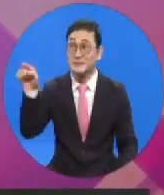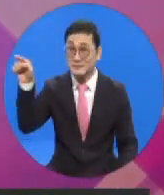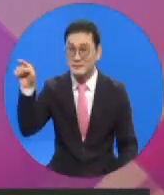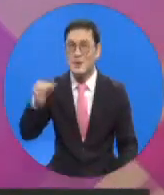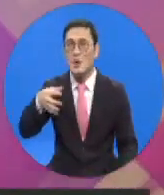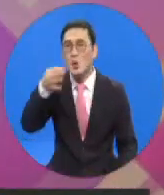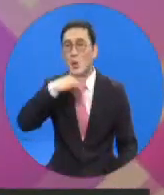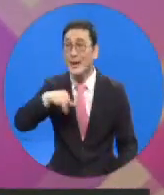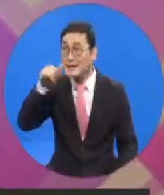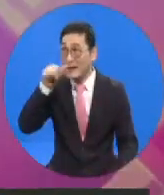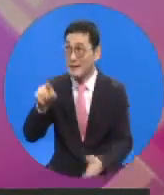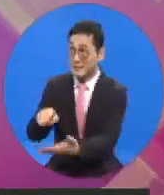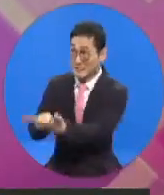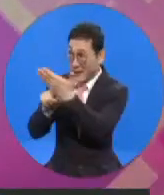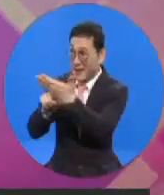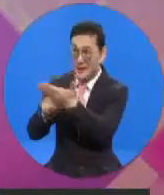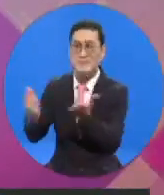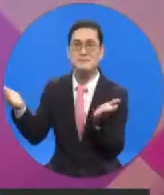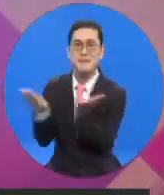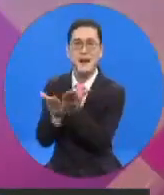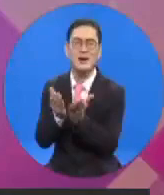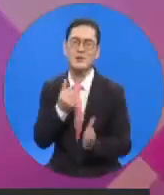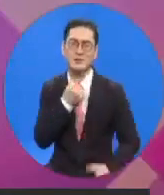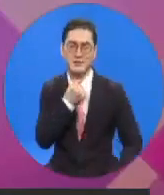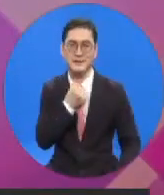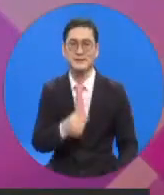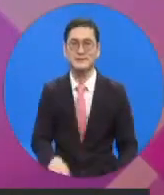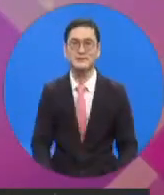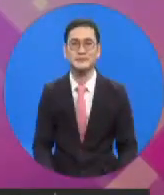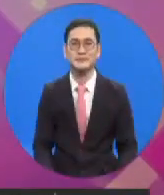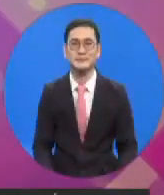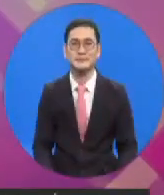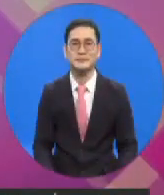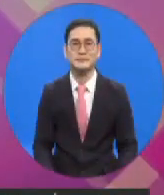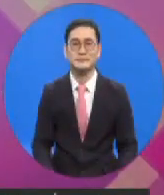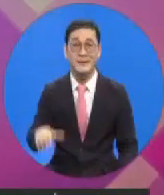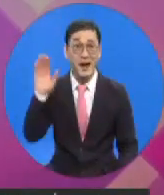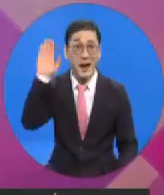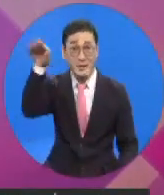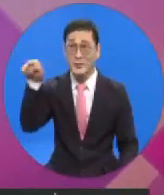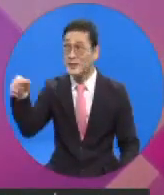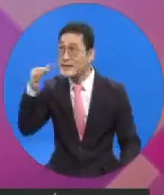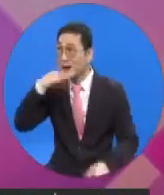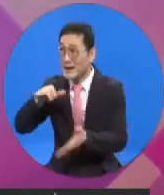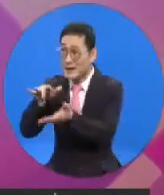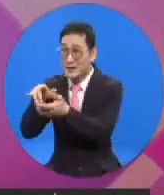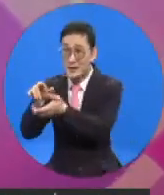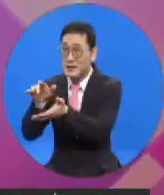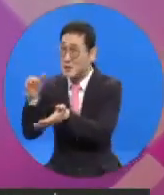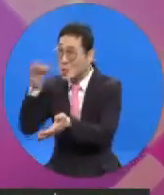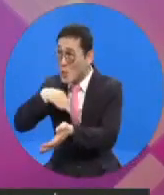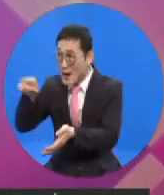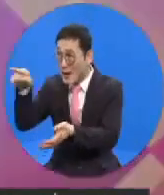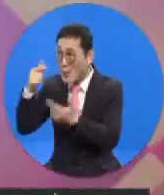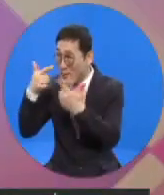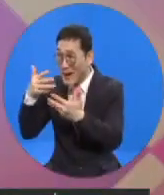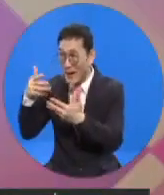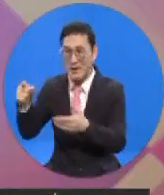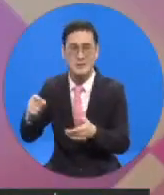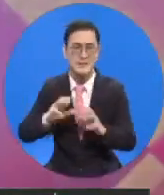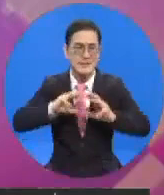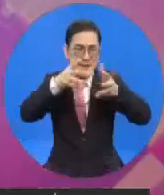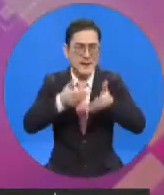그리고 하루속히 우리 대한민국 국민들에게 그리고 뭐 전 세계 코로나로 고통받고 있는 전 세계 시민들에게